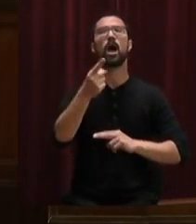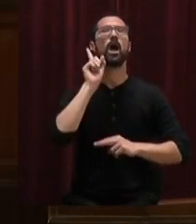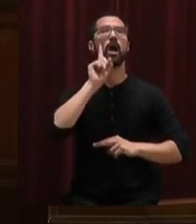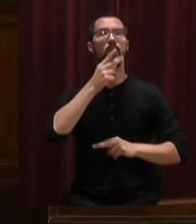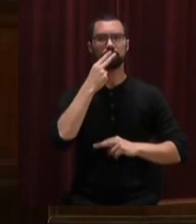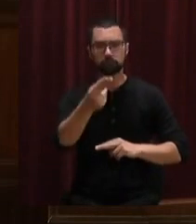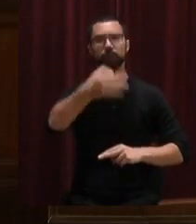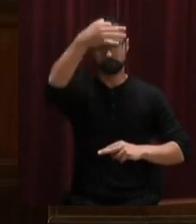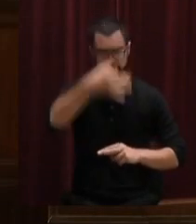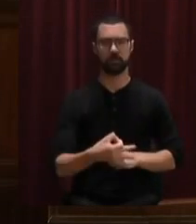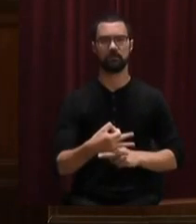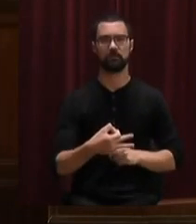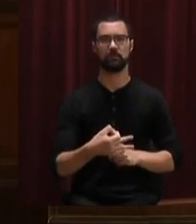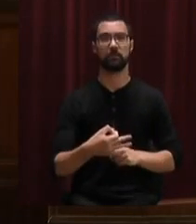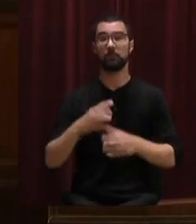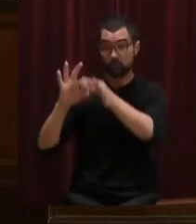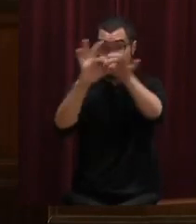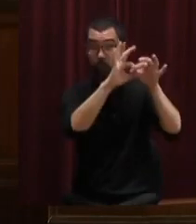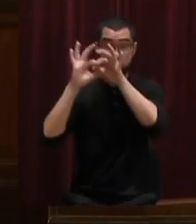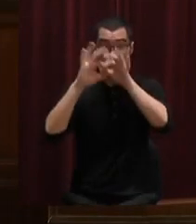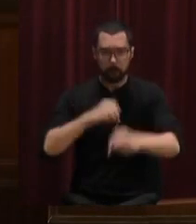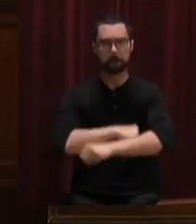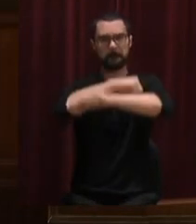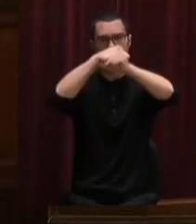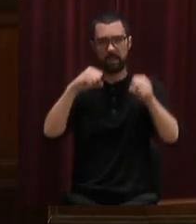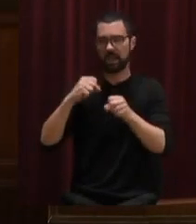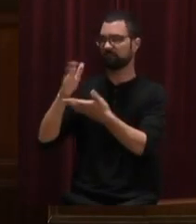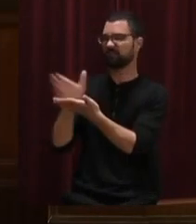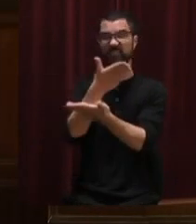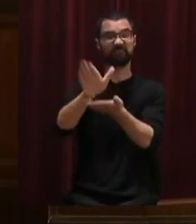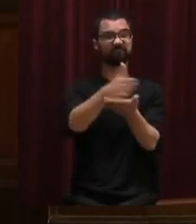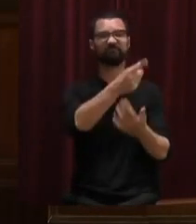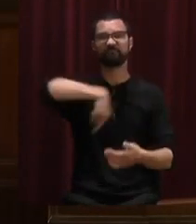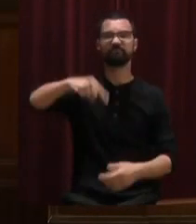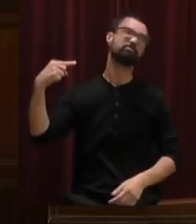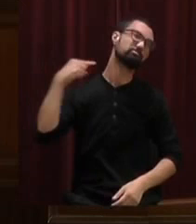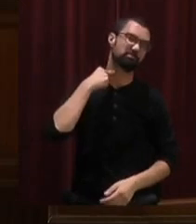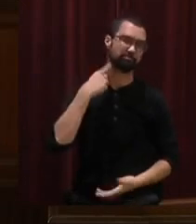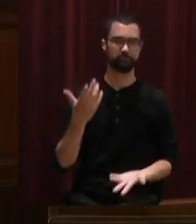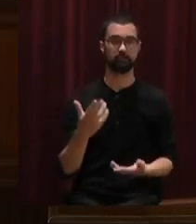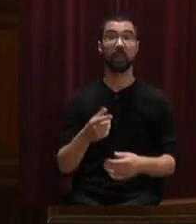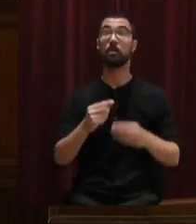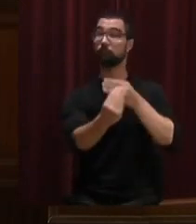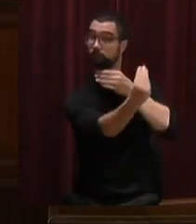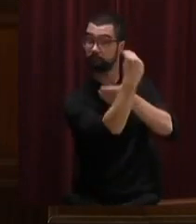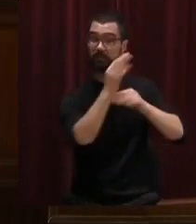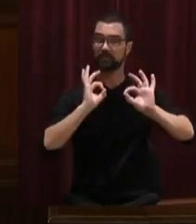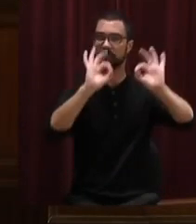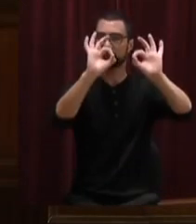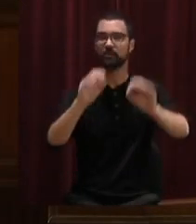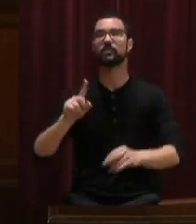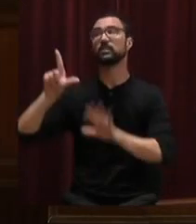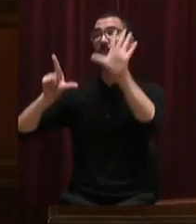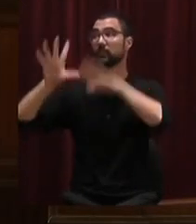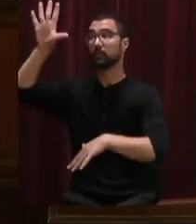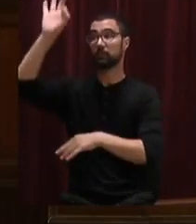anys que quan ens unim som molt més que la suma de totes les nostres voluntats. Així va arribar el règim especial i el 75% de